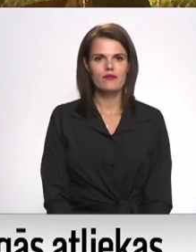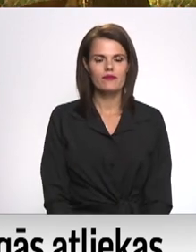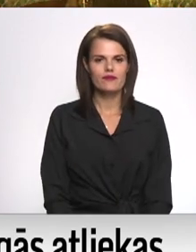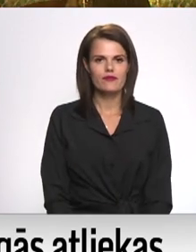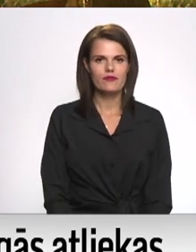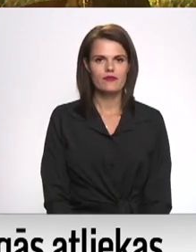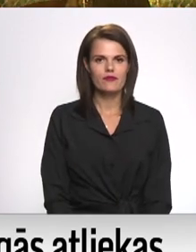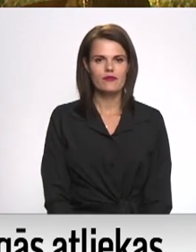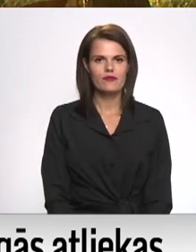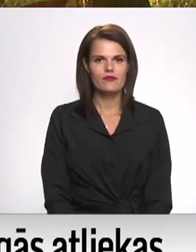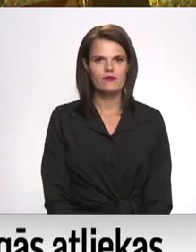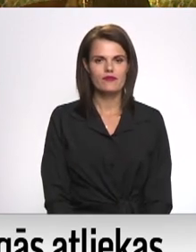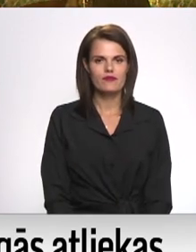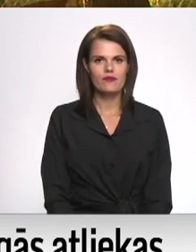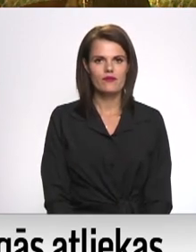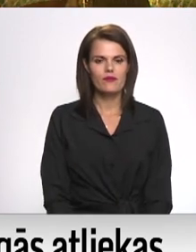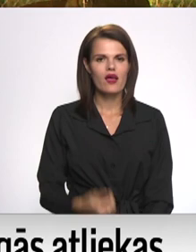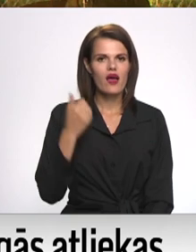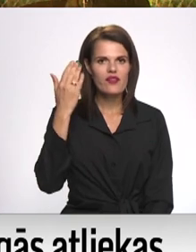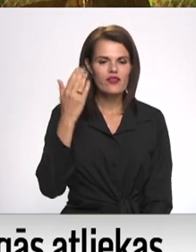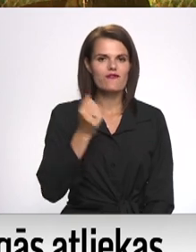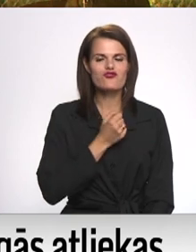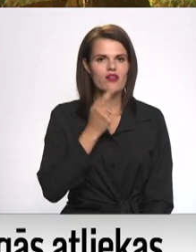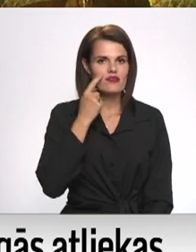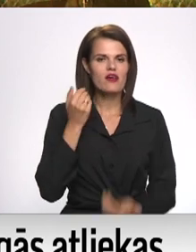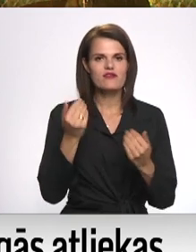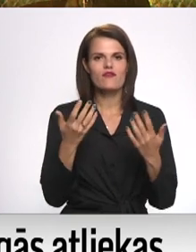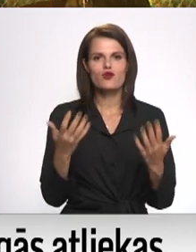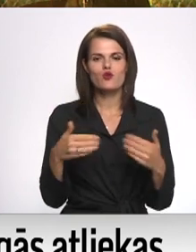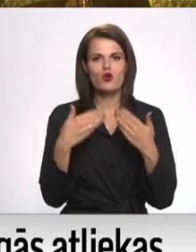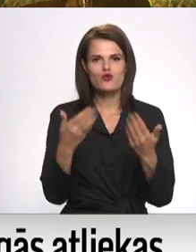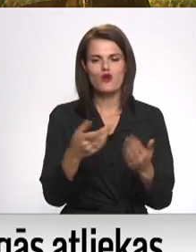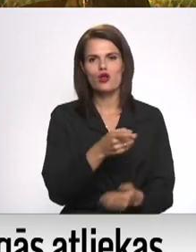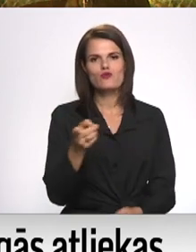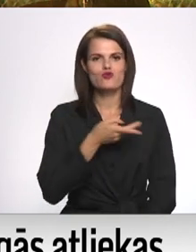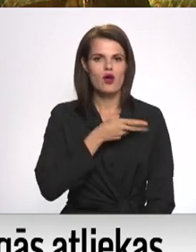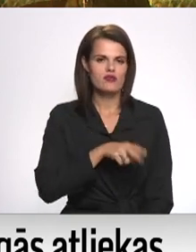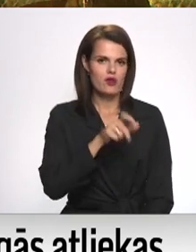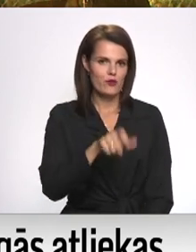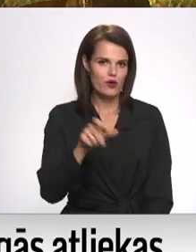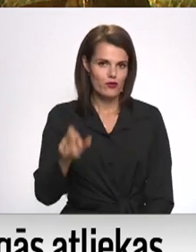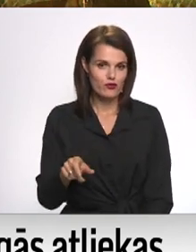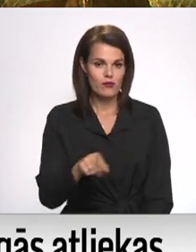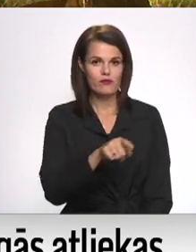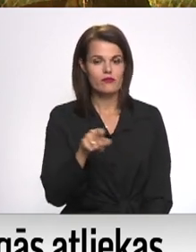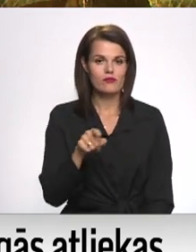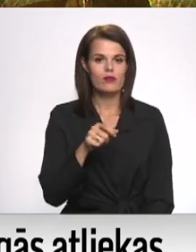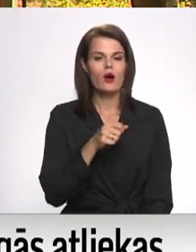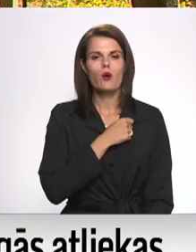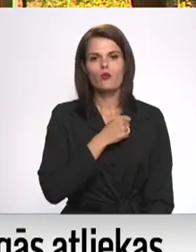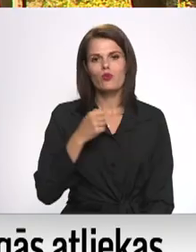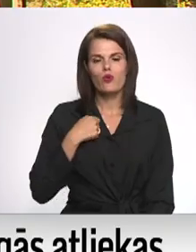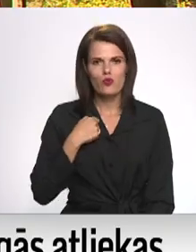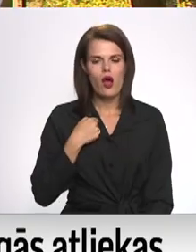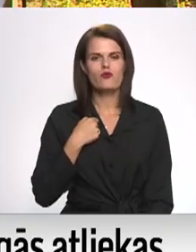Dievs, izžēlīgais tēvs, tavās rokās novēlam šos mirušos. Ar šiem bruņoto spēku kapelāna Ilmāra